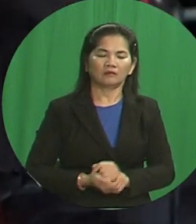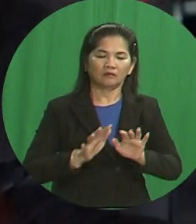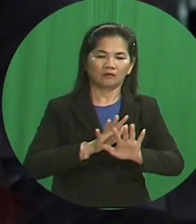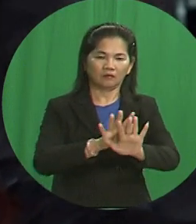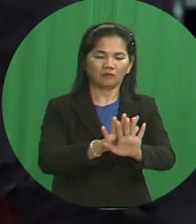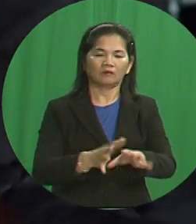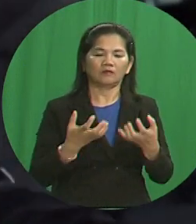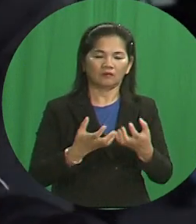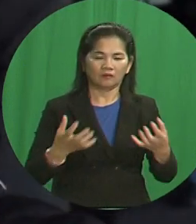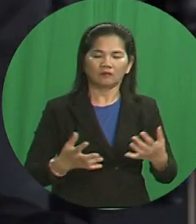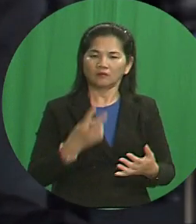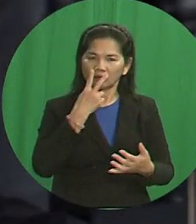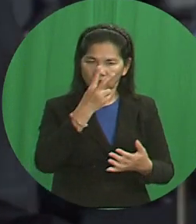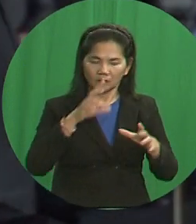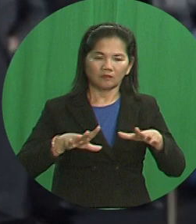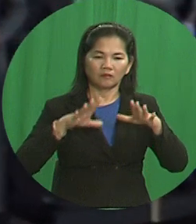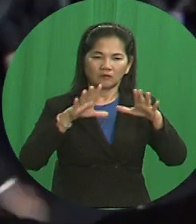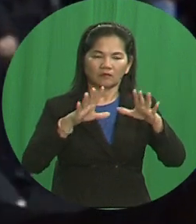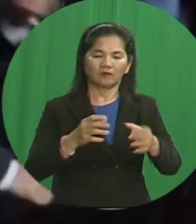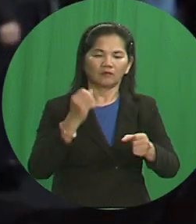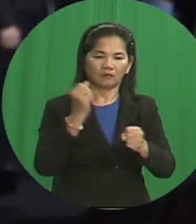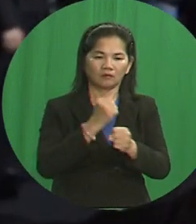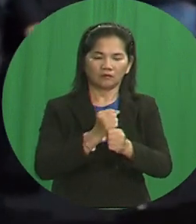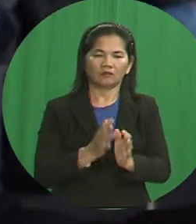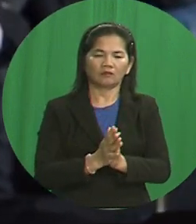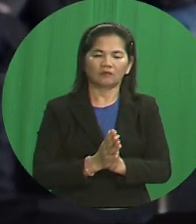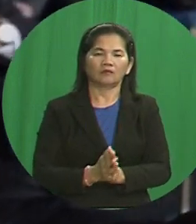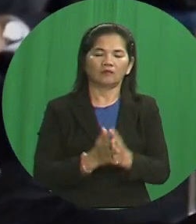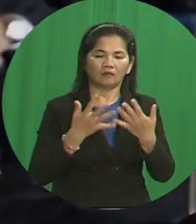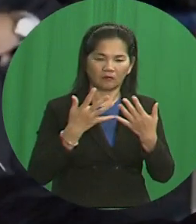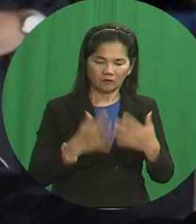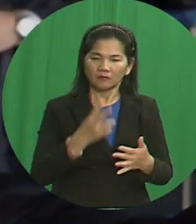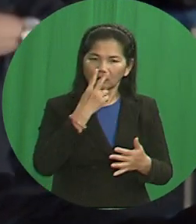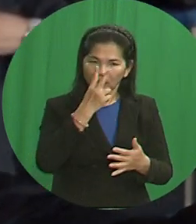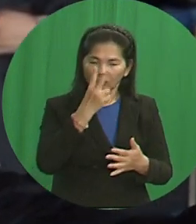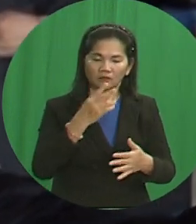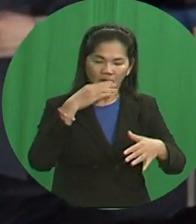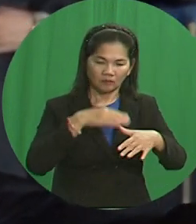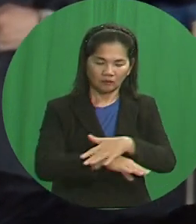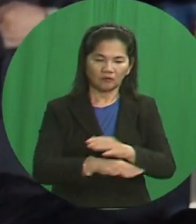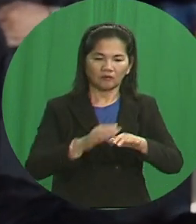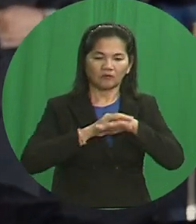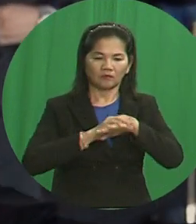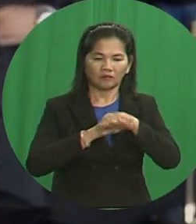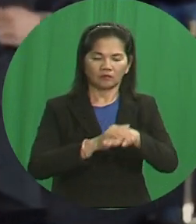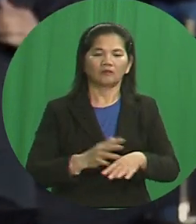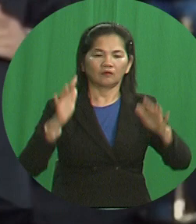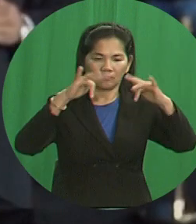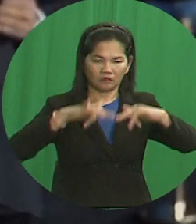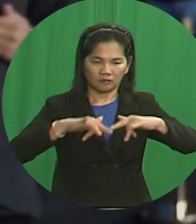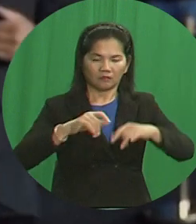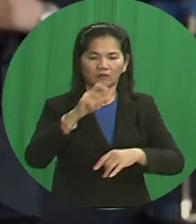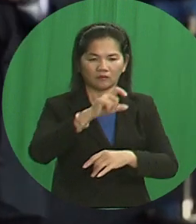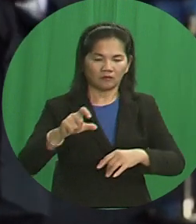ដឹកជំនួយទាំងនេះត្រូវបានគេបញ្ជូនទៅក្នុងកិច្ចគាំទ្រដល់សហគមន៍ទាំងឡាយដែលរងការវាយលុកពីគ្រោះរញ្ជួយដីដ៏មហន្តរាយកាលពី